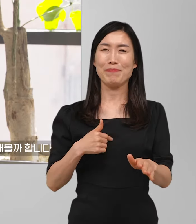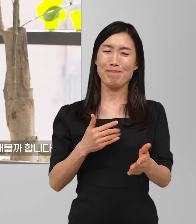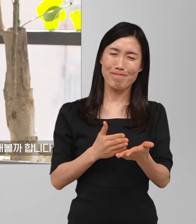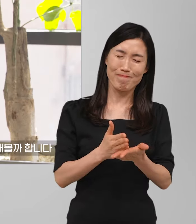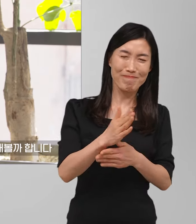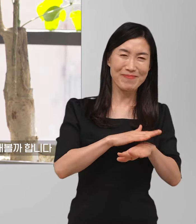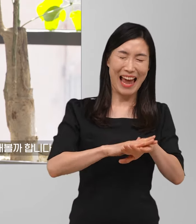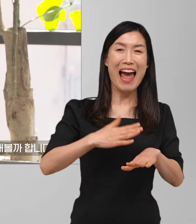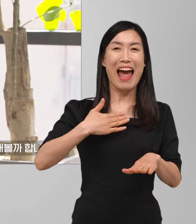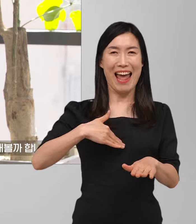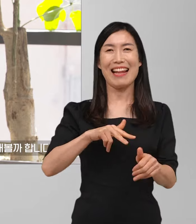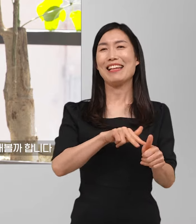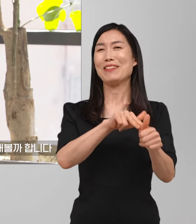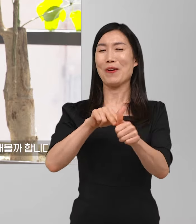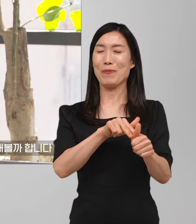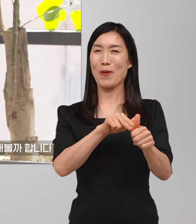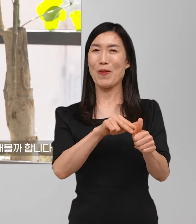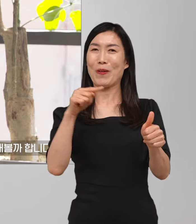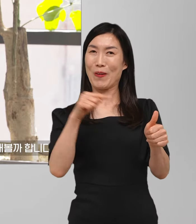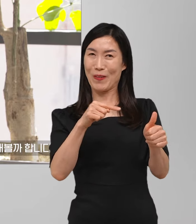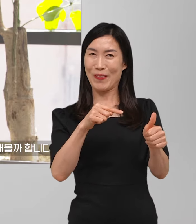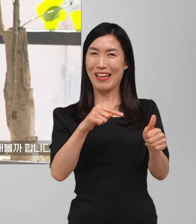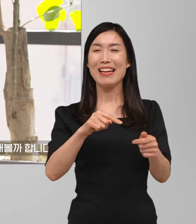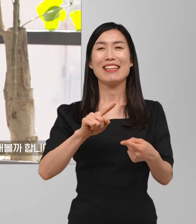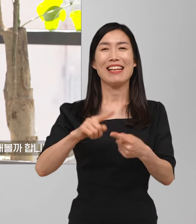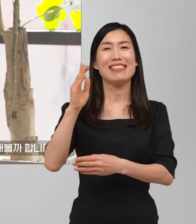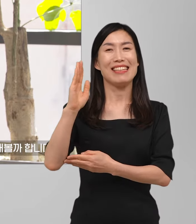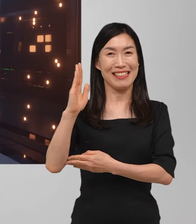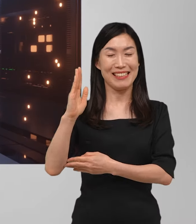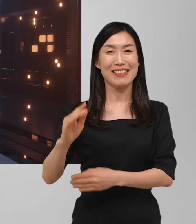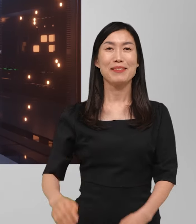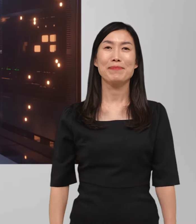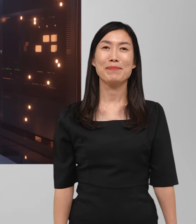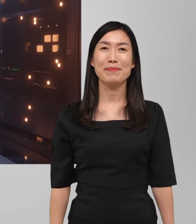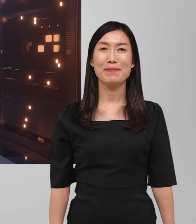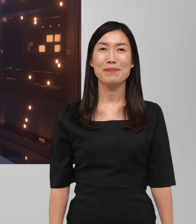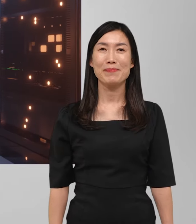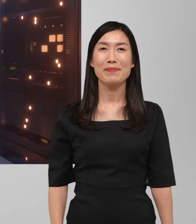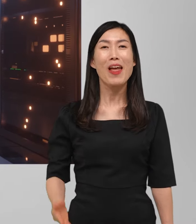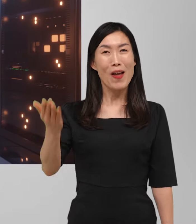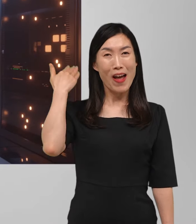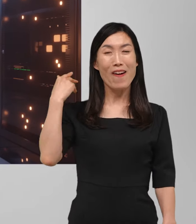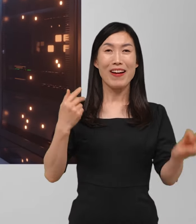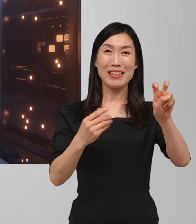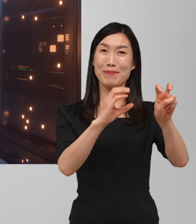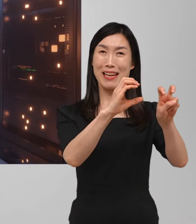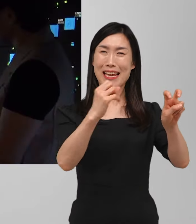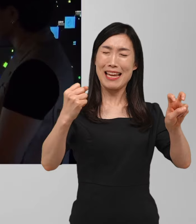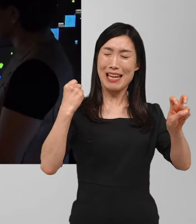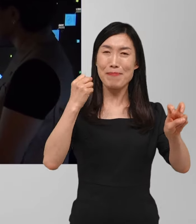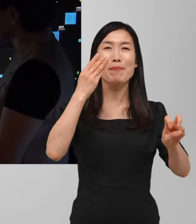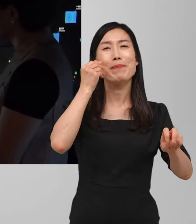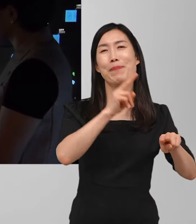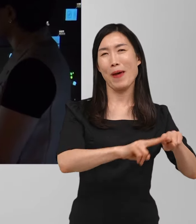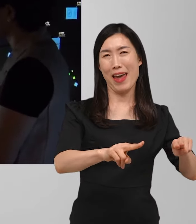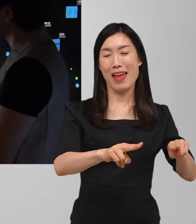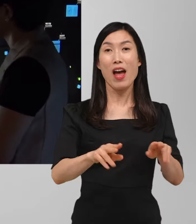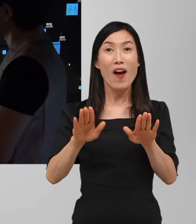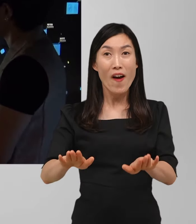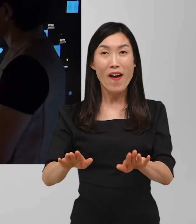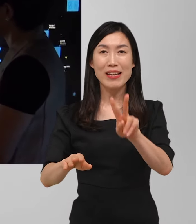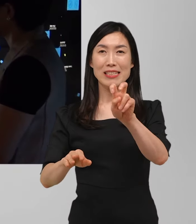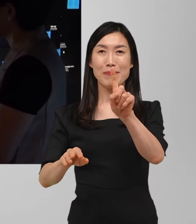전문 분야이기도 한 데이터 그 자체에 대한 이야기를 해볼까 합니다. 데이터가 가지는 영향력은 너무나 커서 이제는